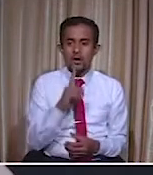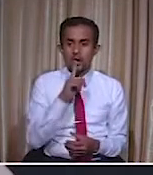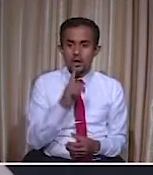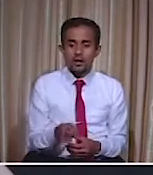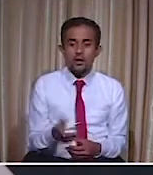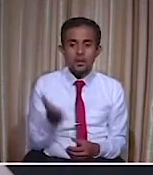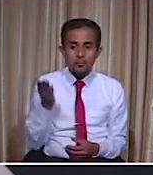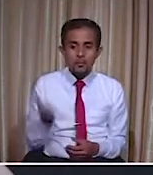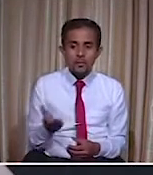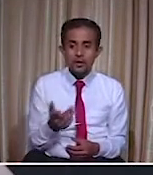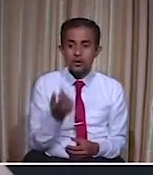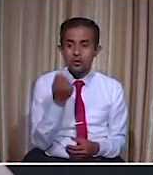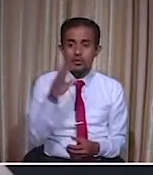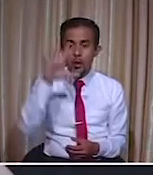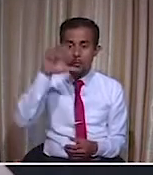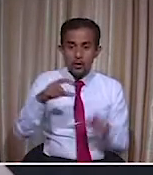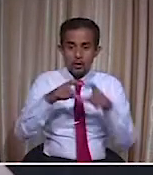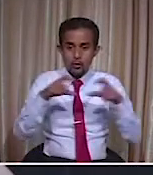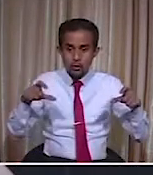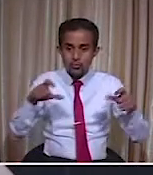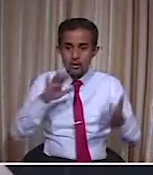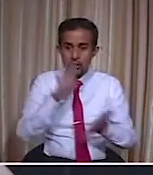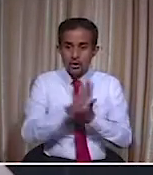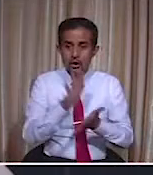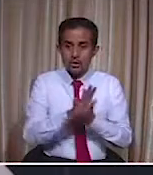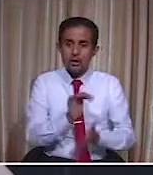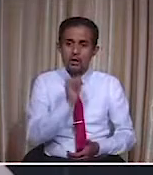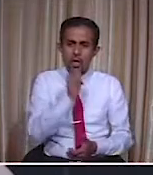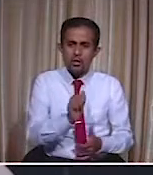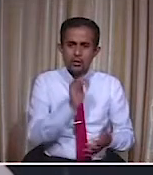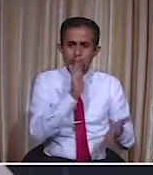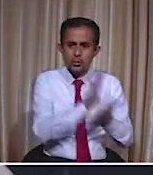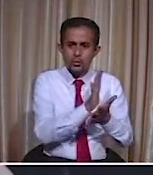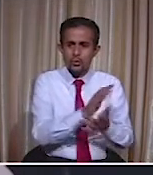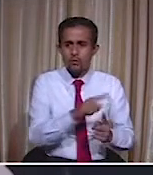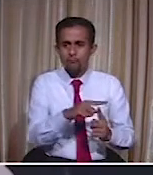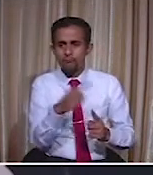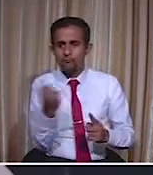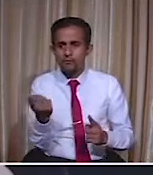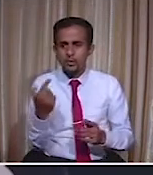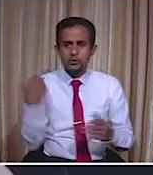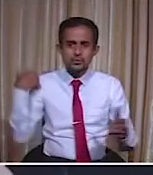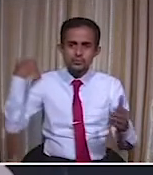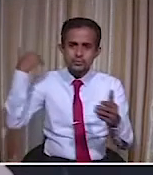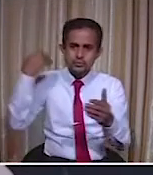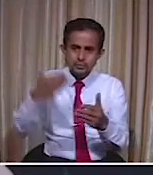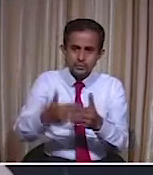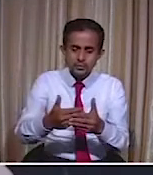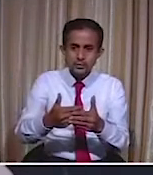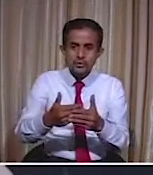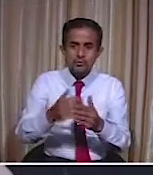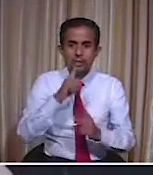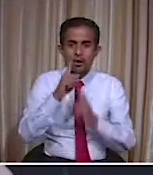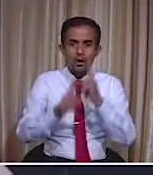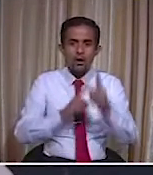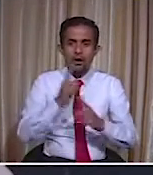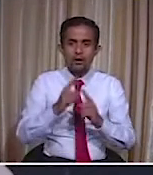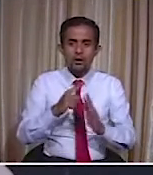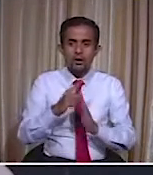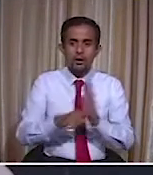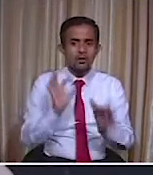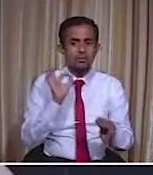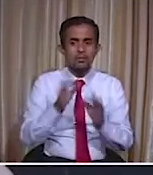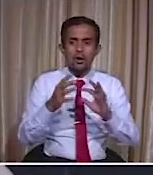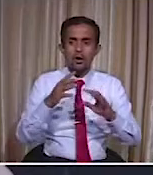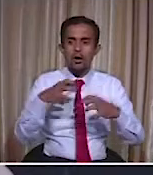මේ රුපියල් 5000 කට මුද්‍රණය කරනවා ඔරිජිනල් කොලේම තවත් තැනක දීර්ඝ කාලයක් තිස්සේ මේ සාකච්ඡාව ඉතා රට ගිනිගත්